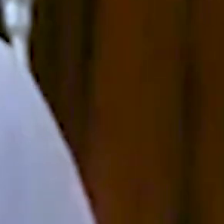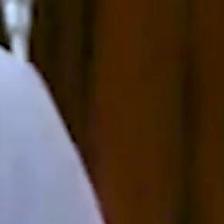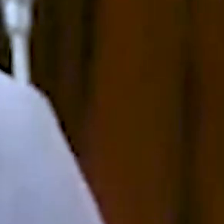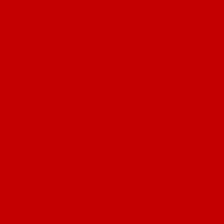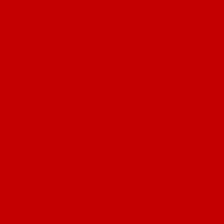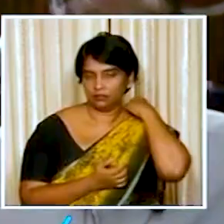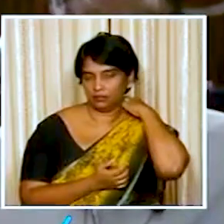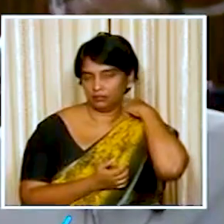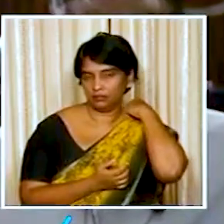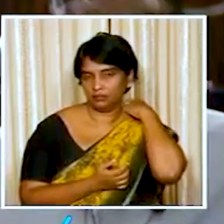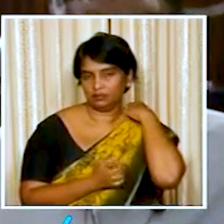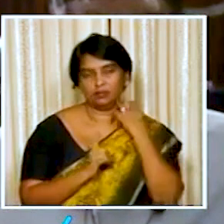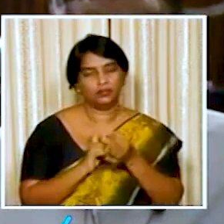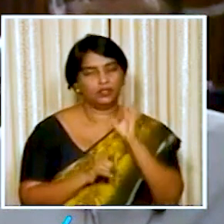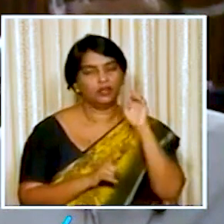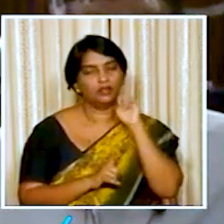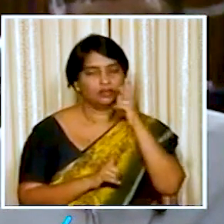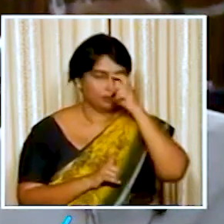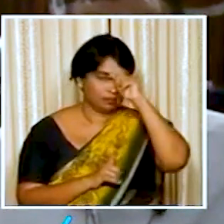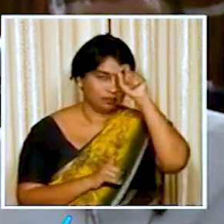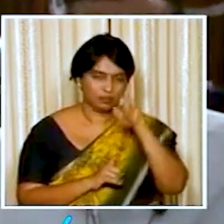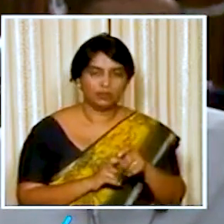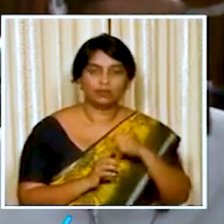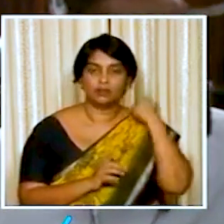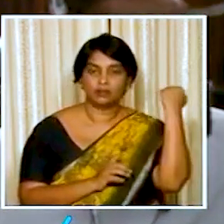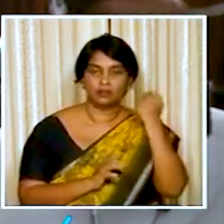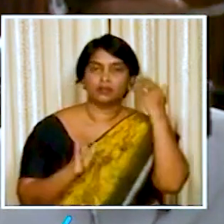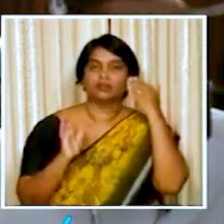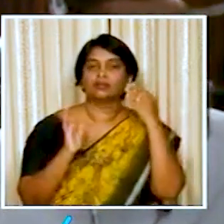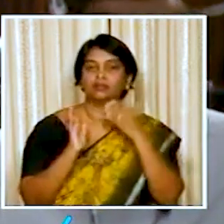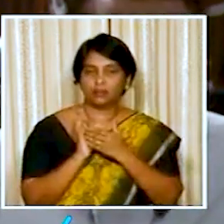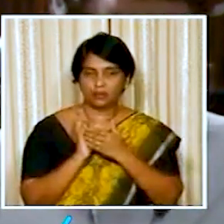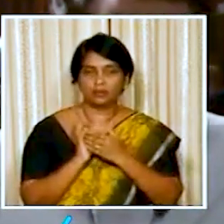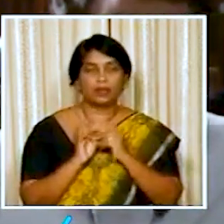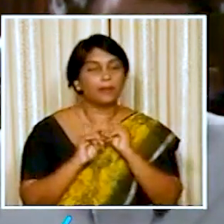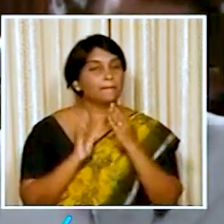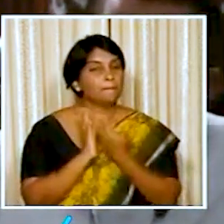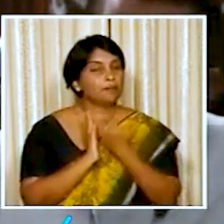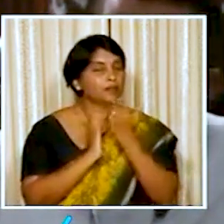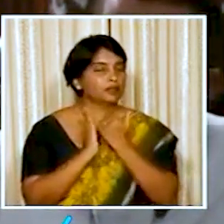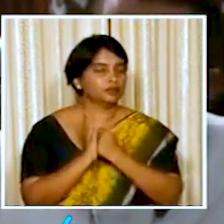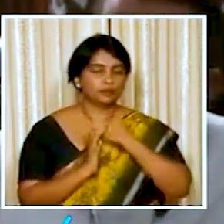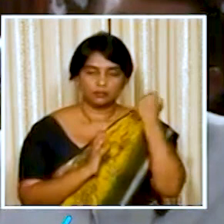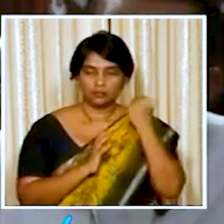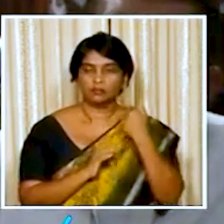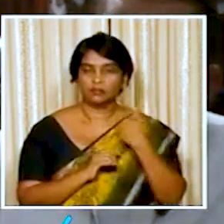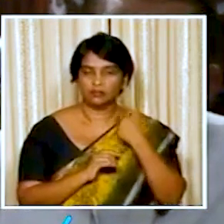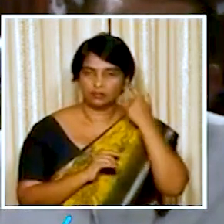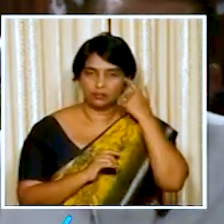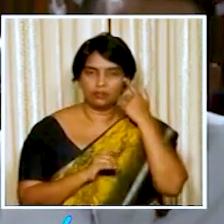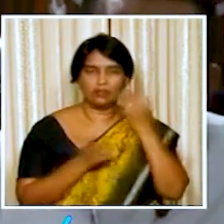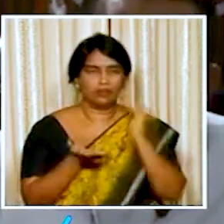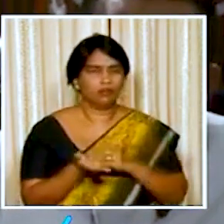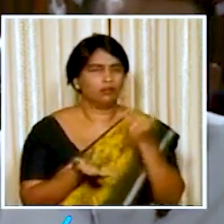විහිළුවක් පමණයි කියලා ජනාධිපති රනිල් වික්‍රමසිංහ මහතාගේ ජාතිය ඇමතීමේ කතාවක ප්‍රතිපත්ති ගැන කතා කරනවා මට දැන් මතක නැහැ මේ